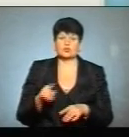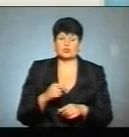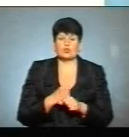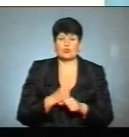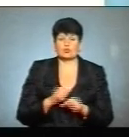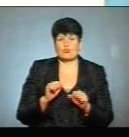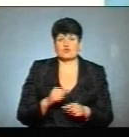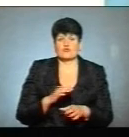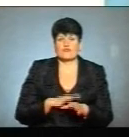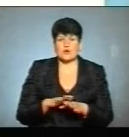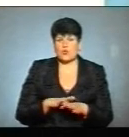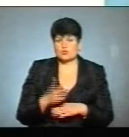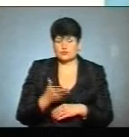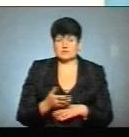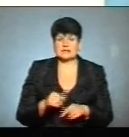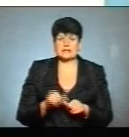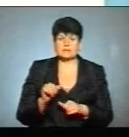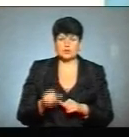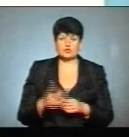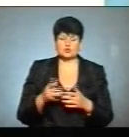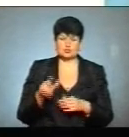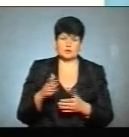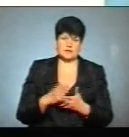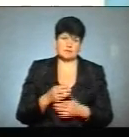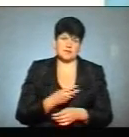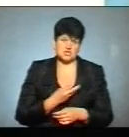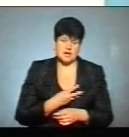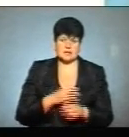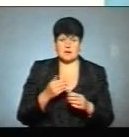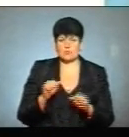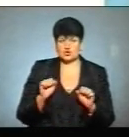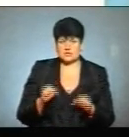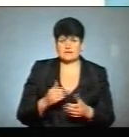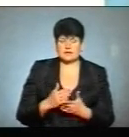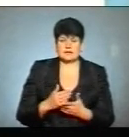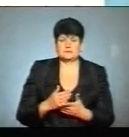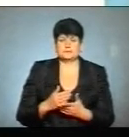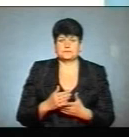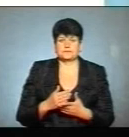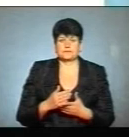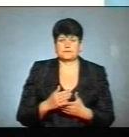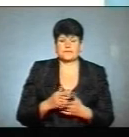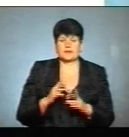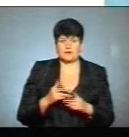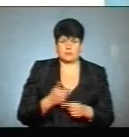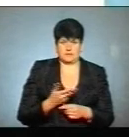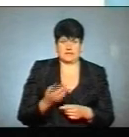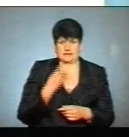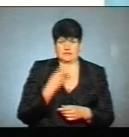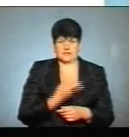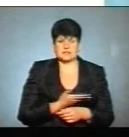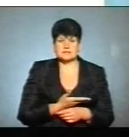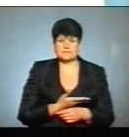могли б виконувати. Ну, крім того, якщо люди мають бажання, мають можливість і, звичайно, хист до того, як от ми дивились в